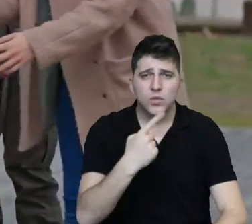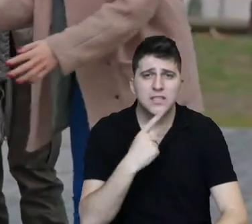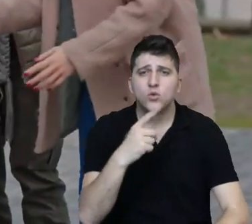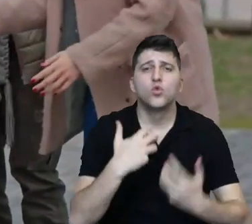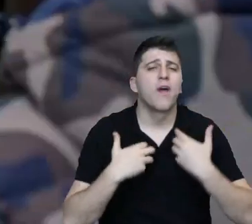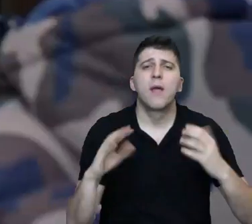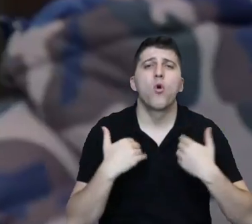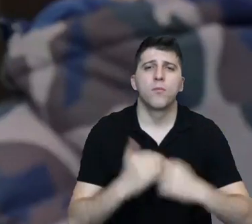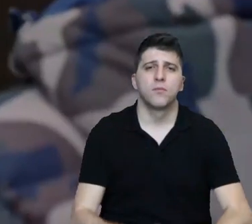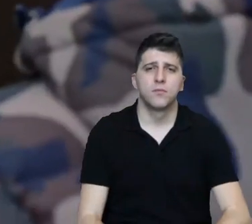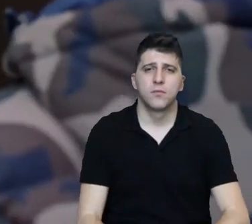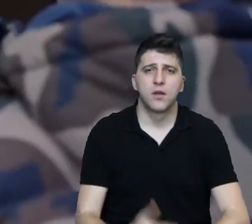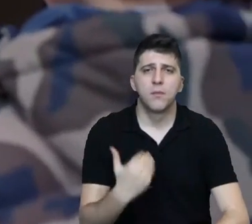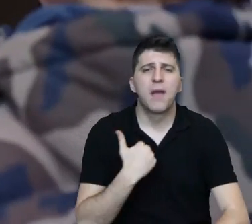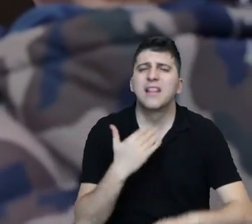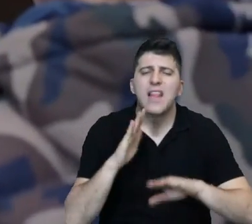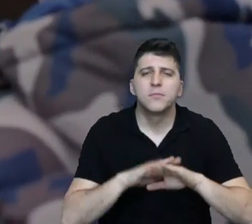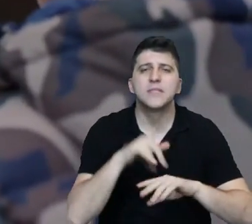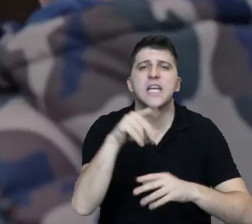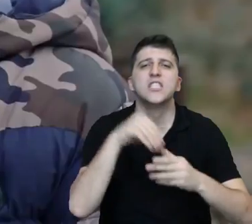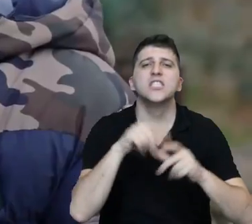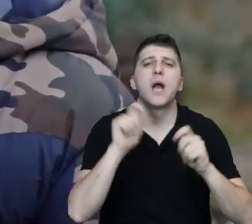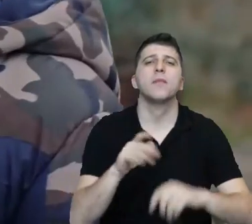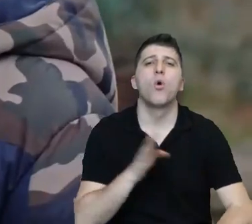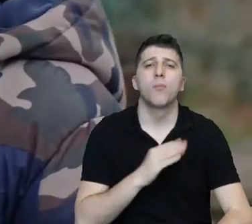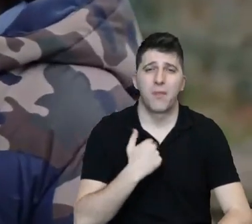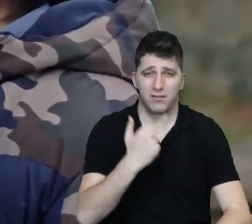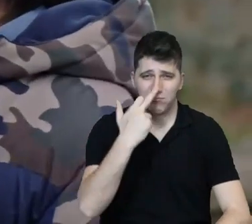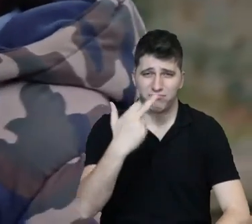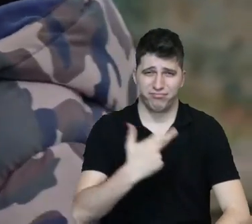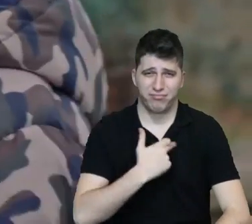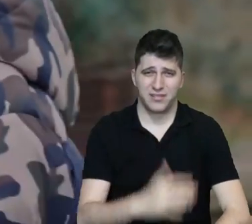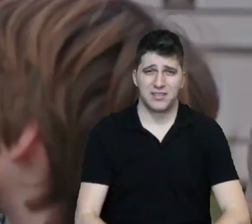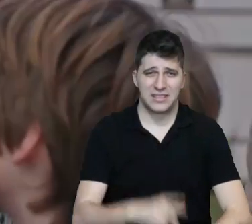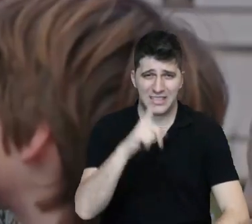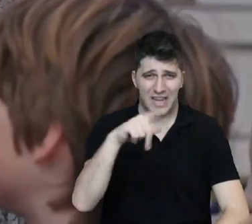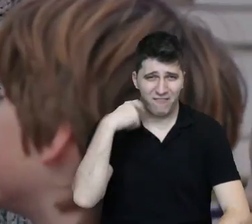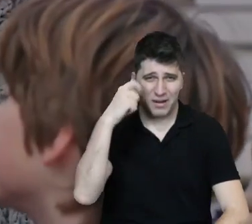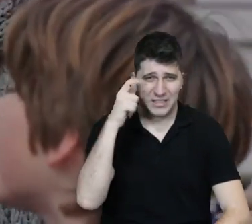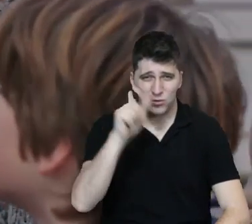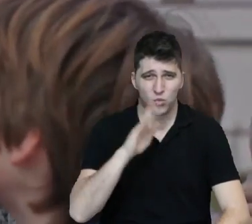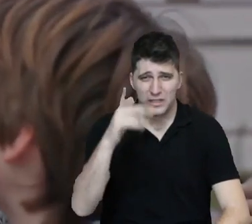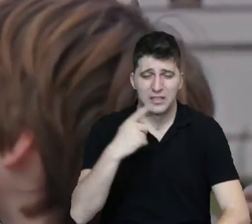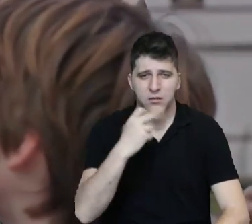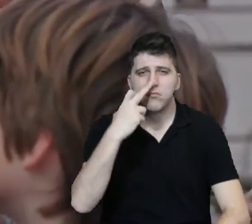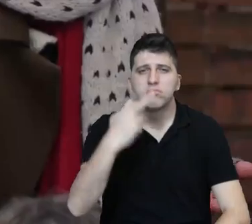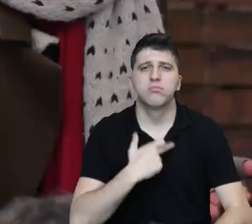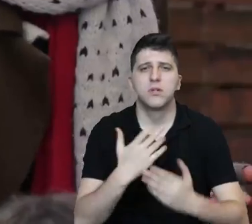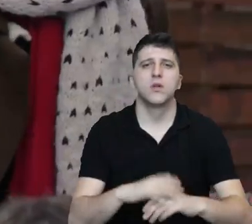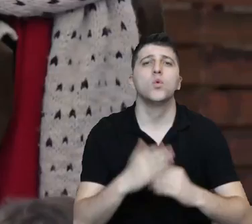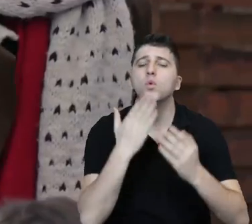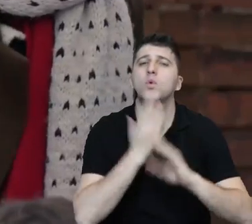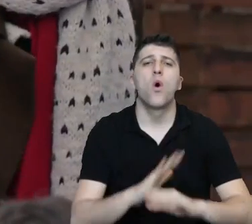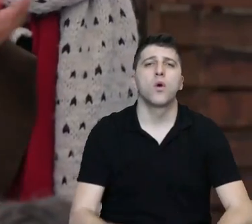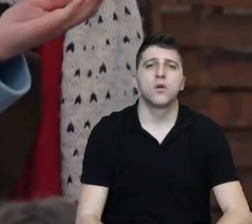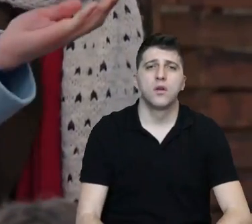size güvenemiyorum. Ben ne yaptıysam senin için yaptım oğlum. Beni kandırdınız. Seni filmcilere götüreceğim dediniz, kandırdınız.